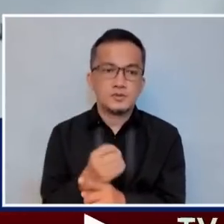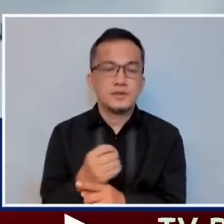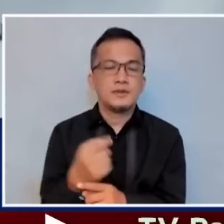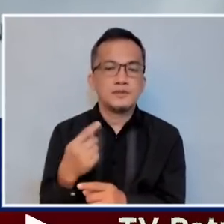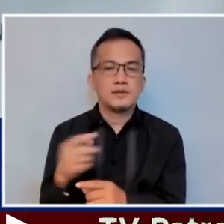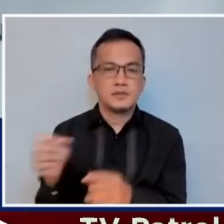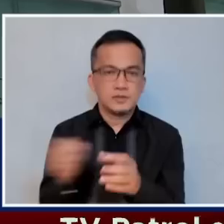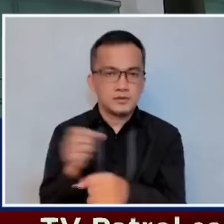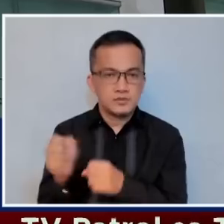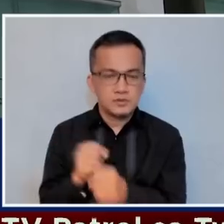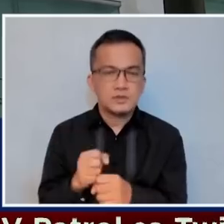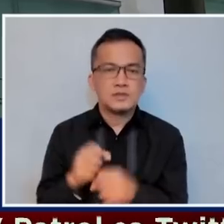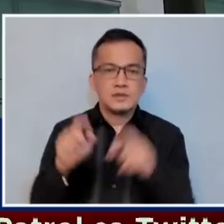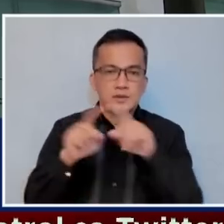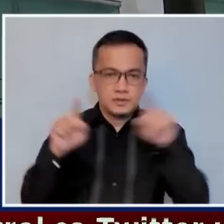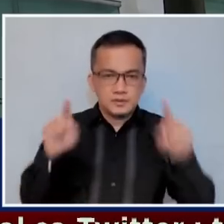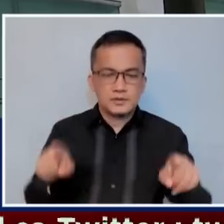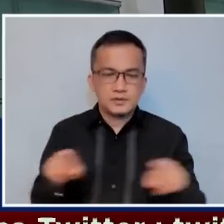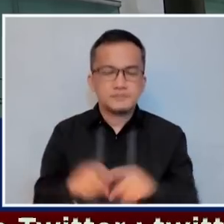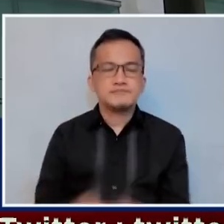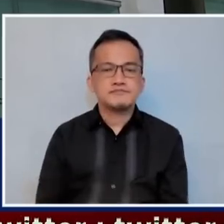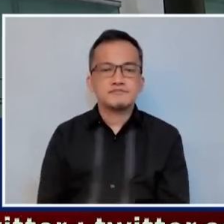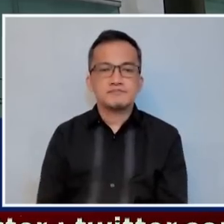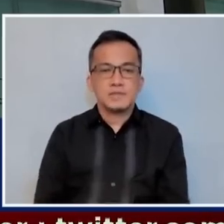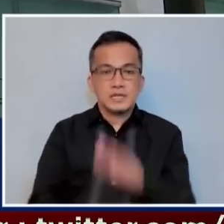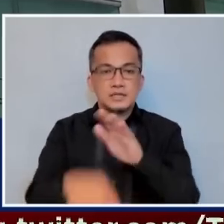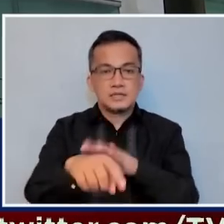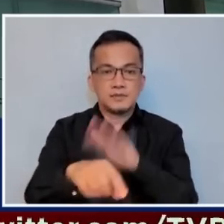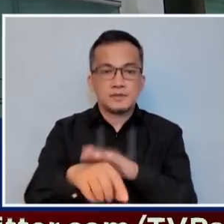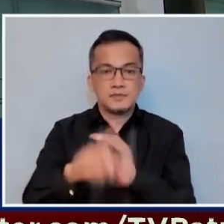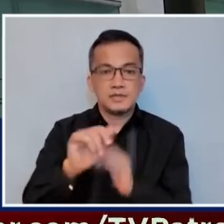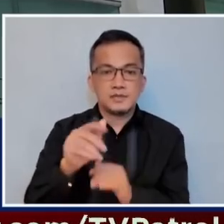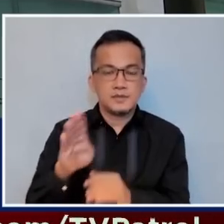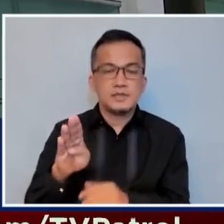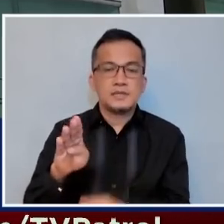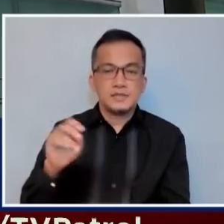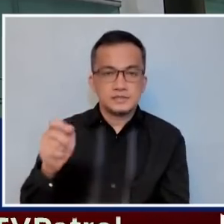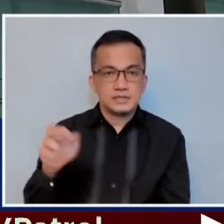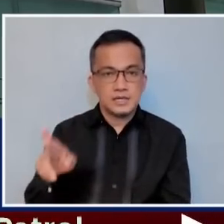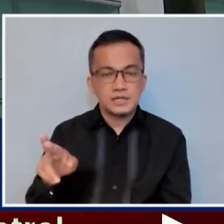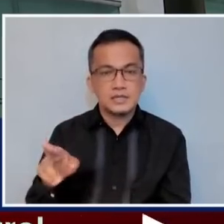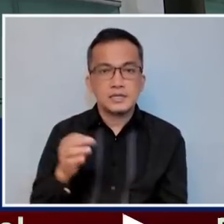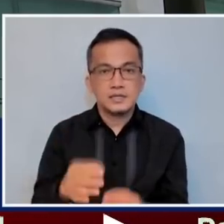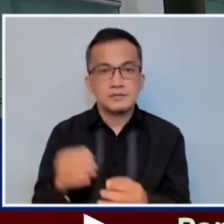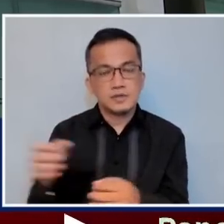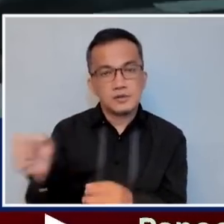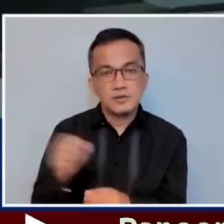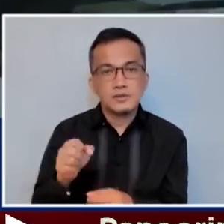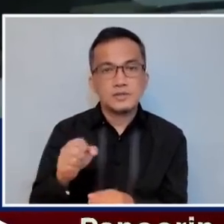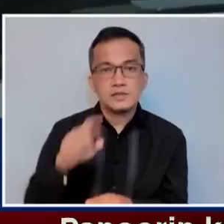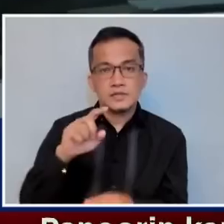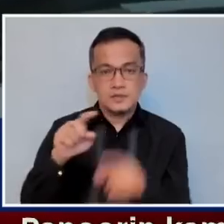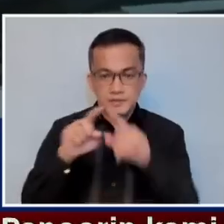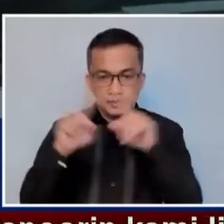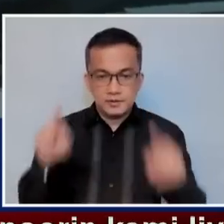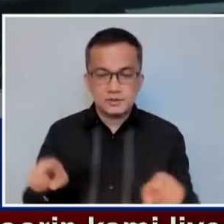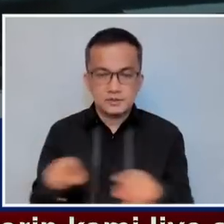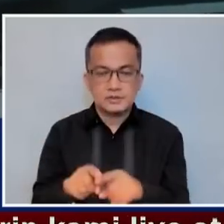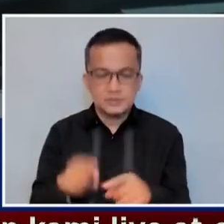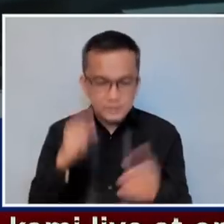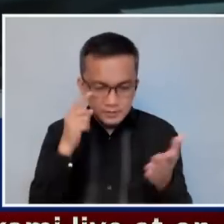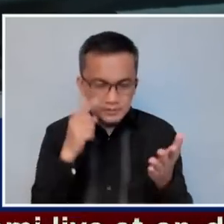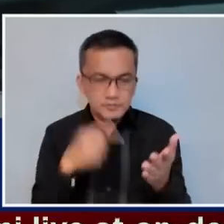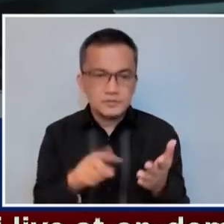pa rin ng taripa. Nagpaalala rin ng LTFRB-NCR na kapag nakakuha na ng fare matrix, kilalanin rin